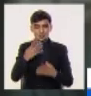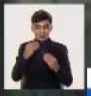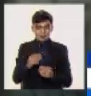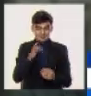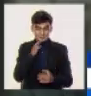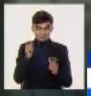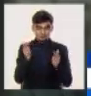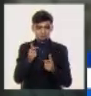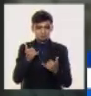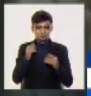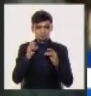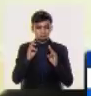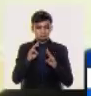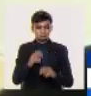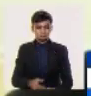карантине